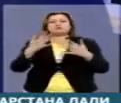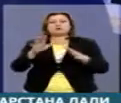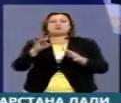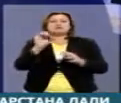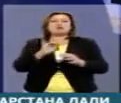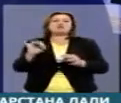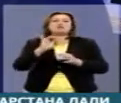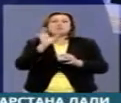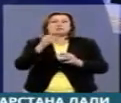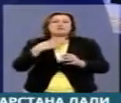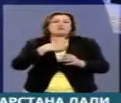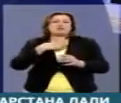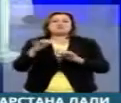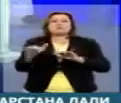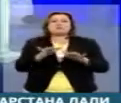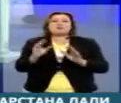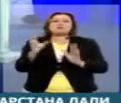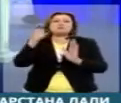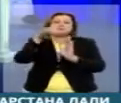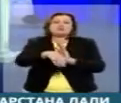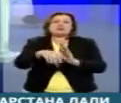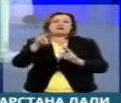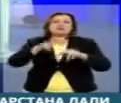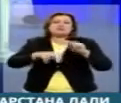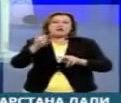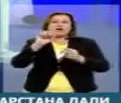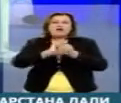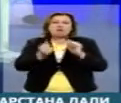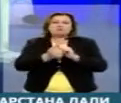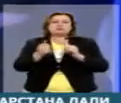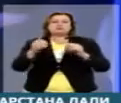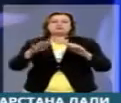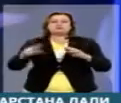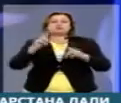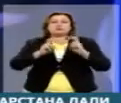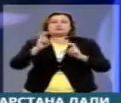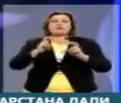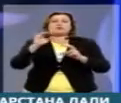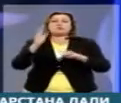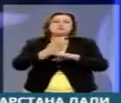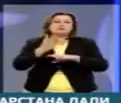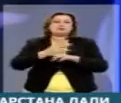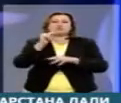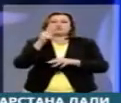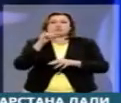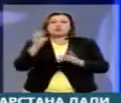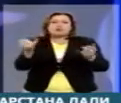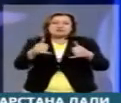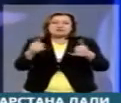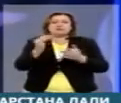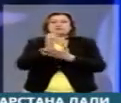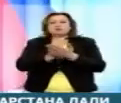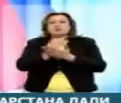момент исторический и знаковый. Церемония закладки камня под строительство в индустриальной зоне заводов по производству чугунного литья